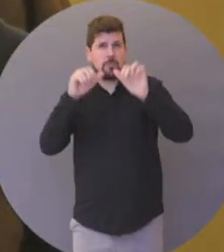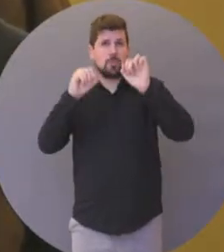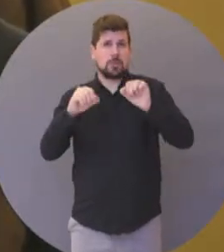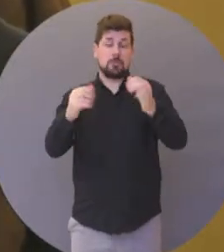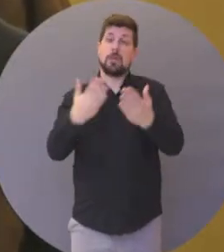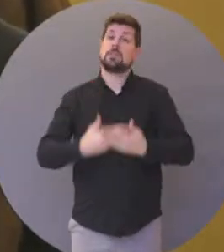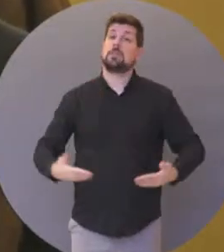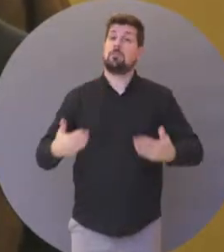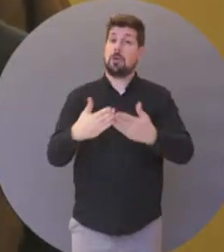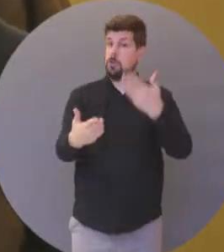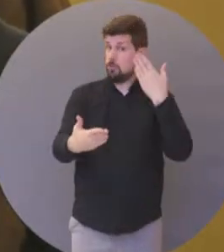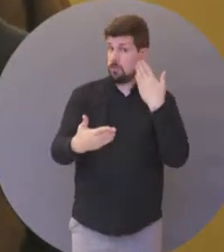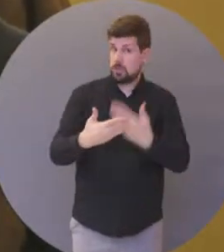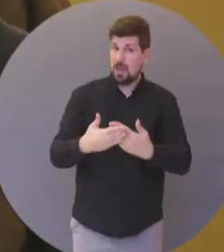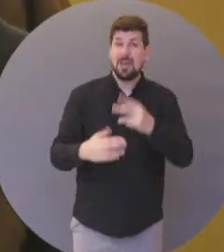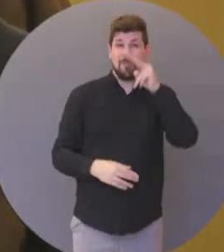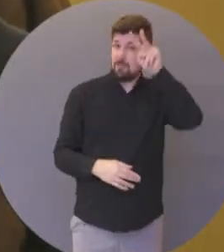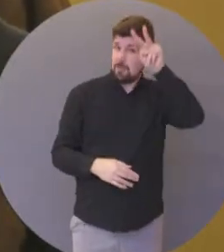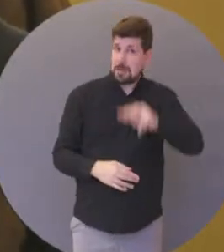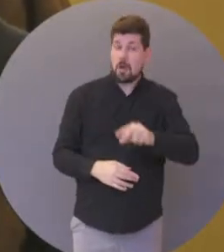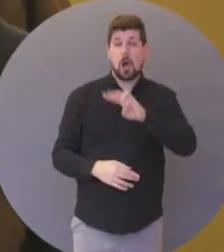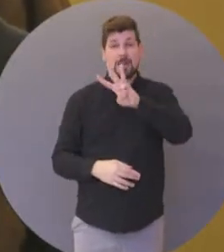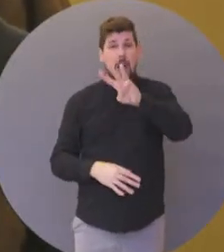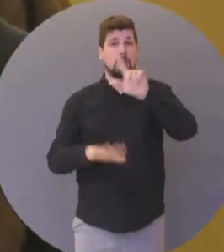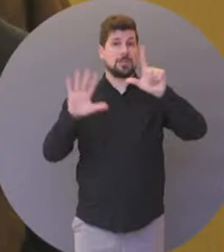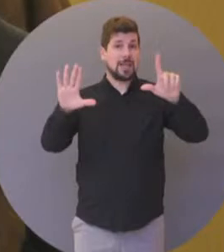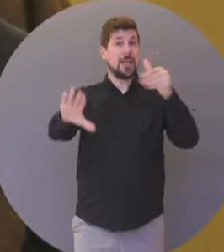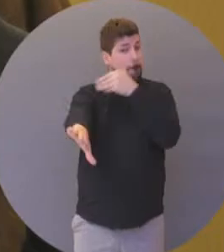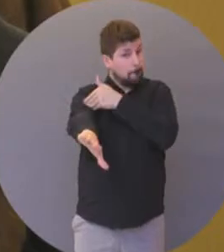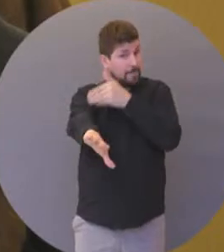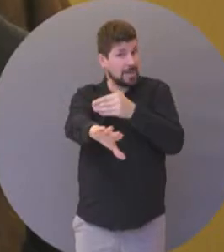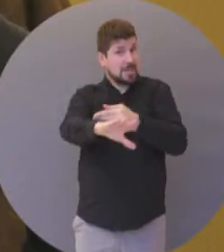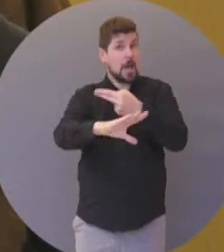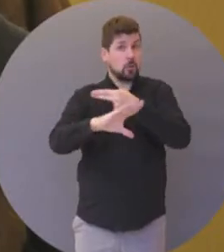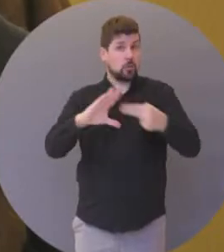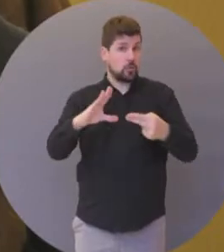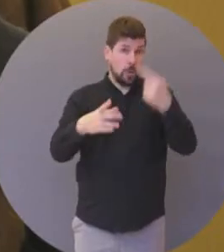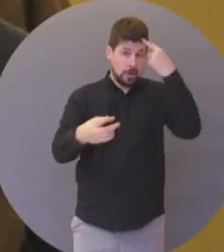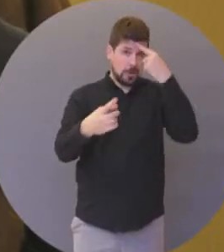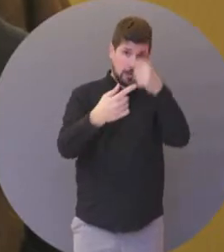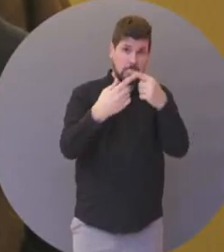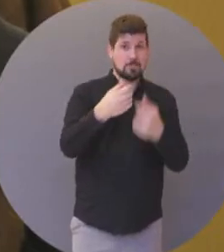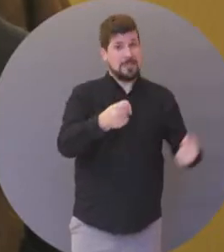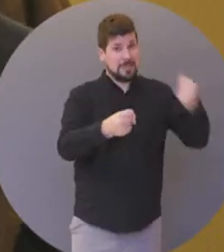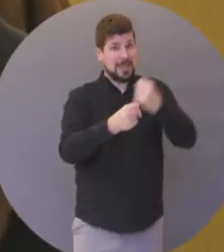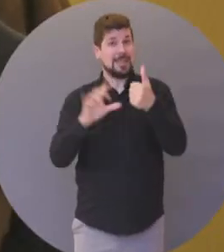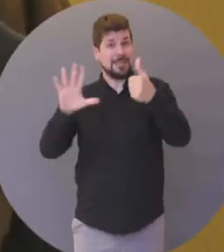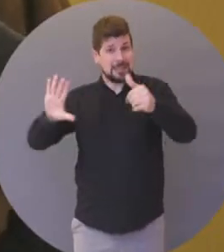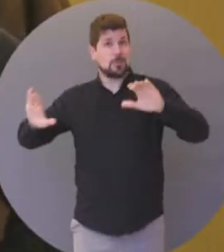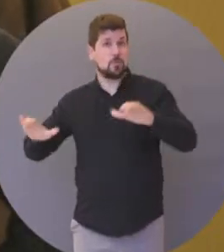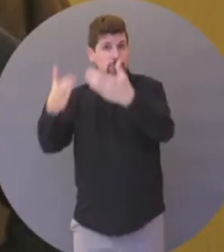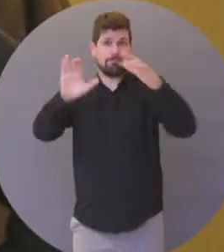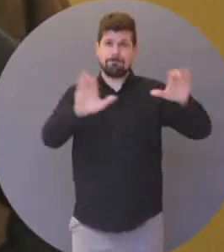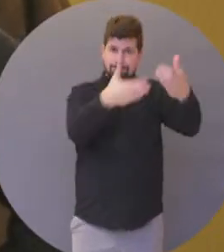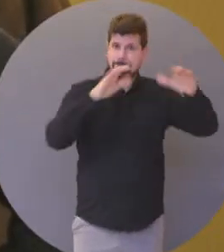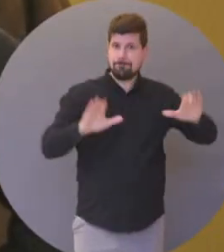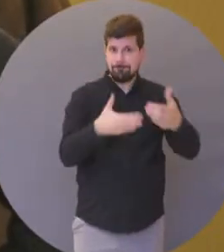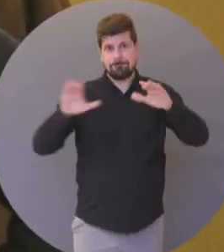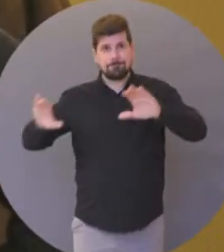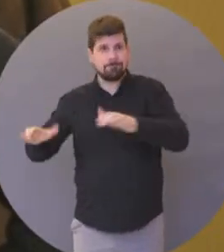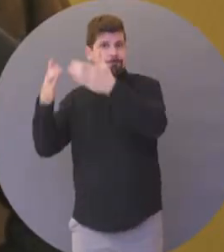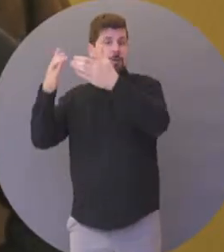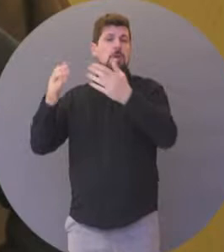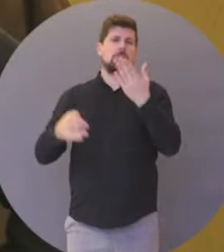faut-il réellement dépenser 47 milliards d'euros pour construire 6 repères pour produire notre électricité nouveauté vaut mieux